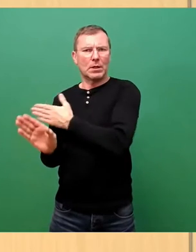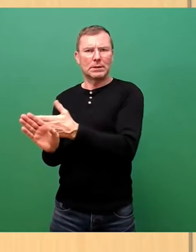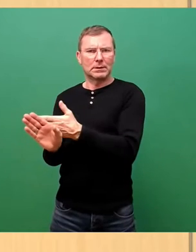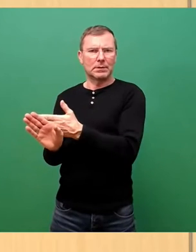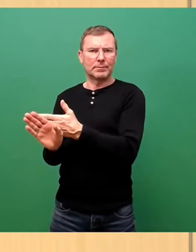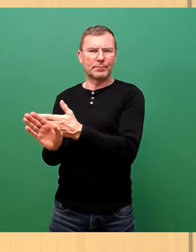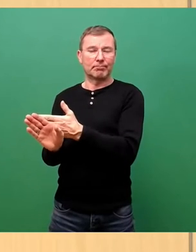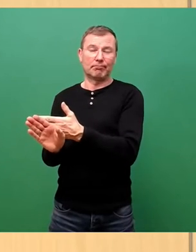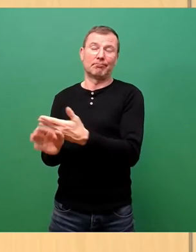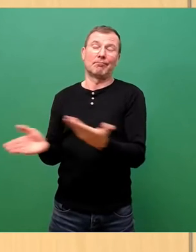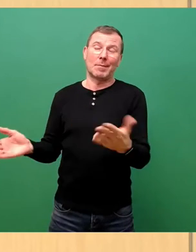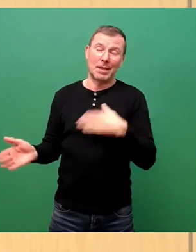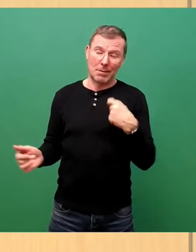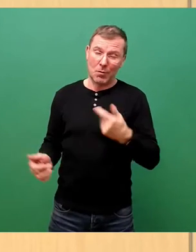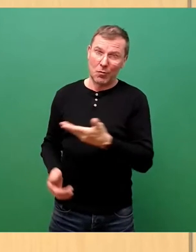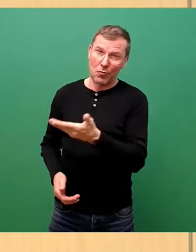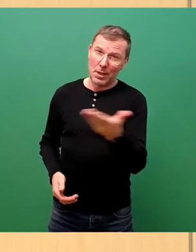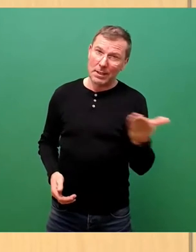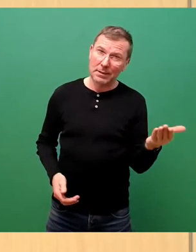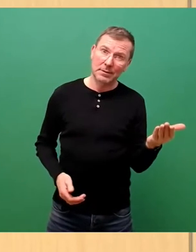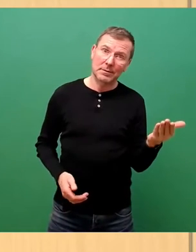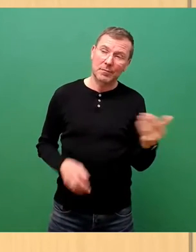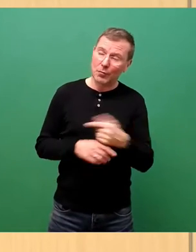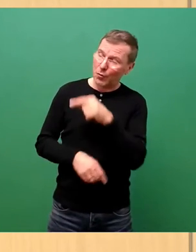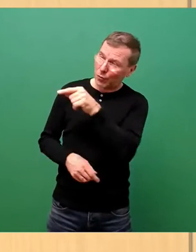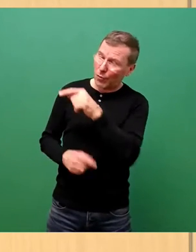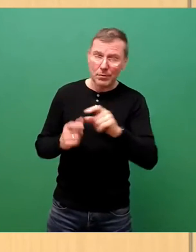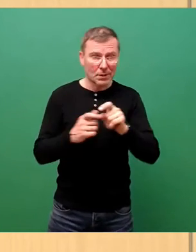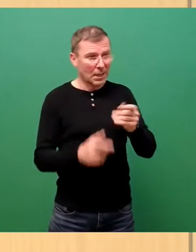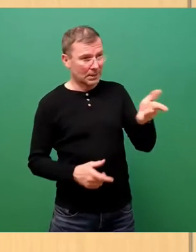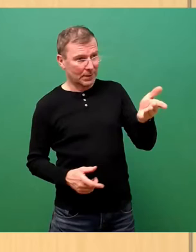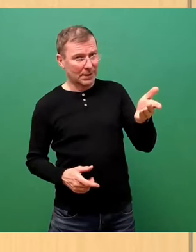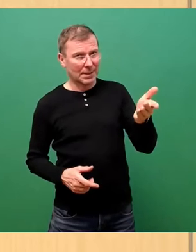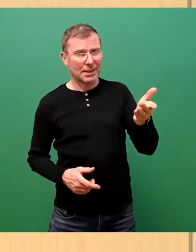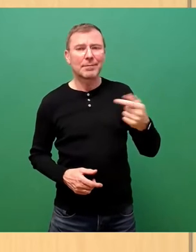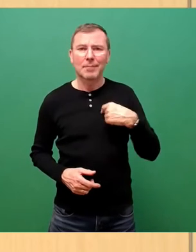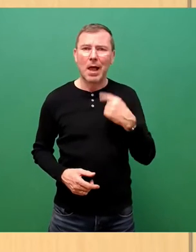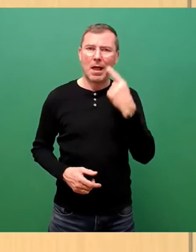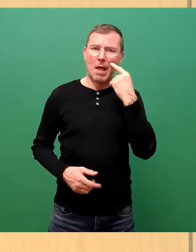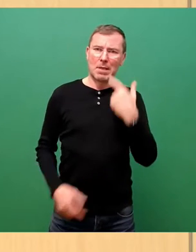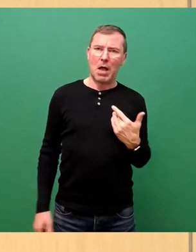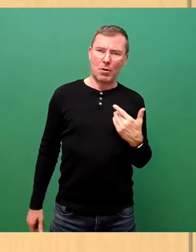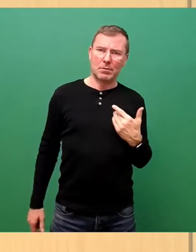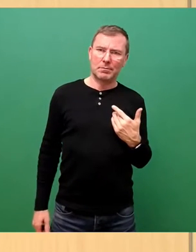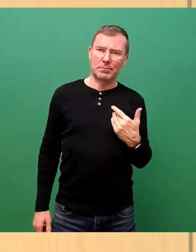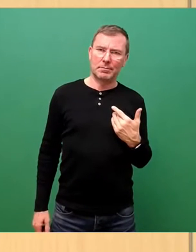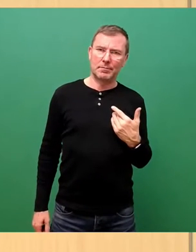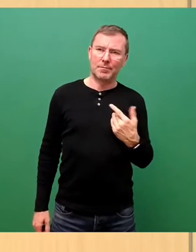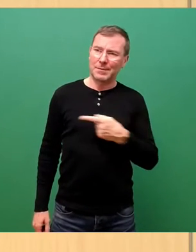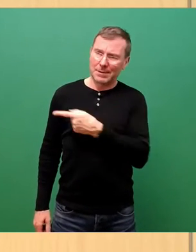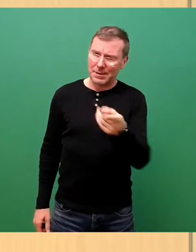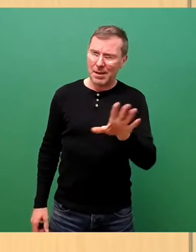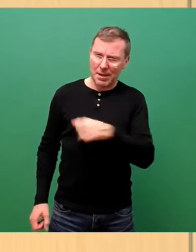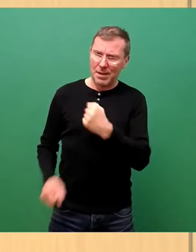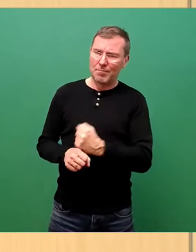Und liebe Kolleginnen von den Grünen und von der SPD, ich bedauere wirklich sehr, dass ihr hier mitmacht und keine